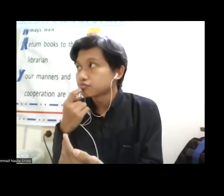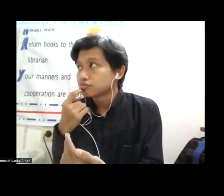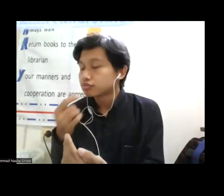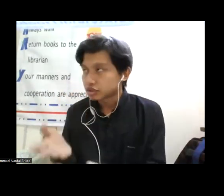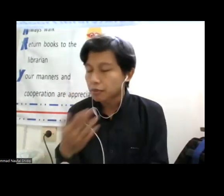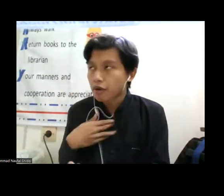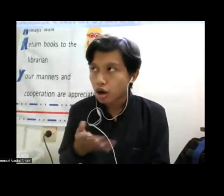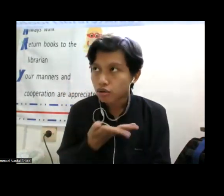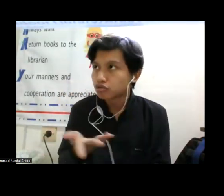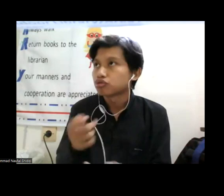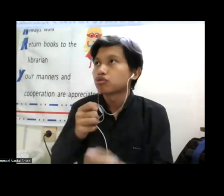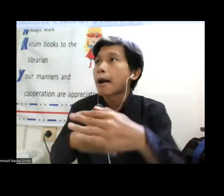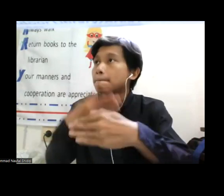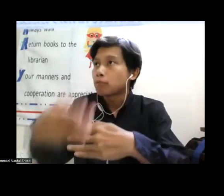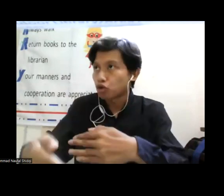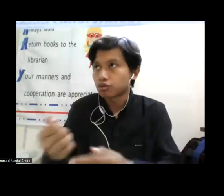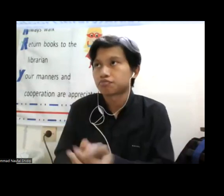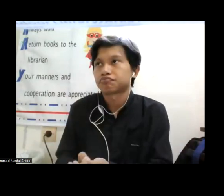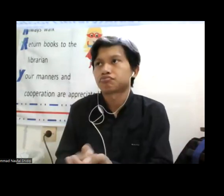ketika itu saya